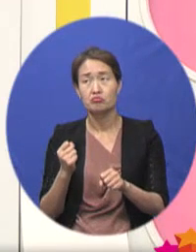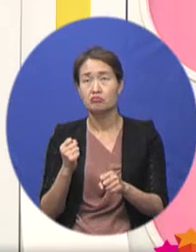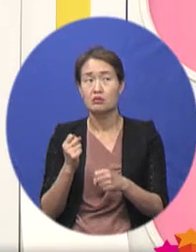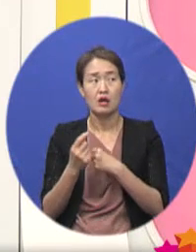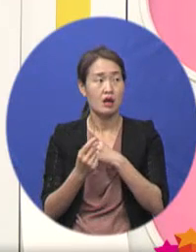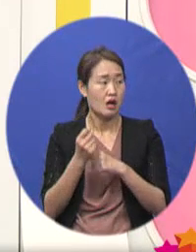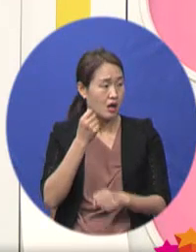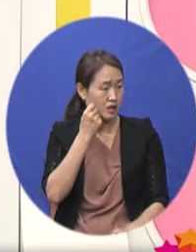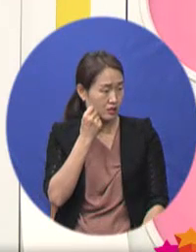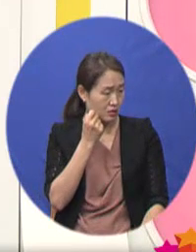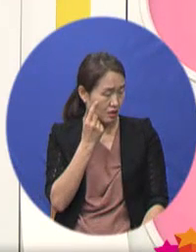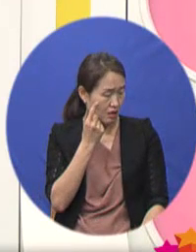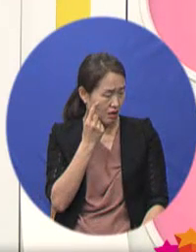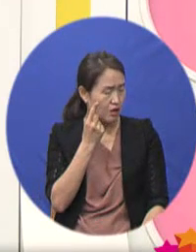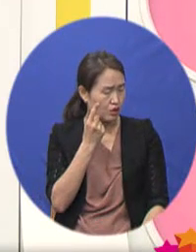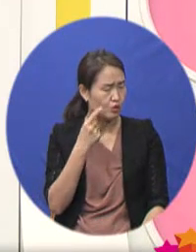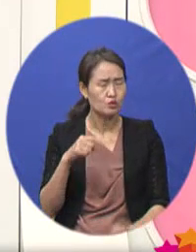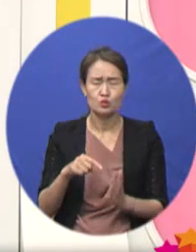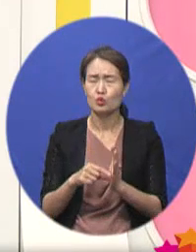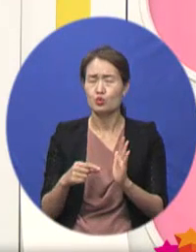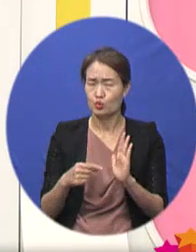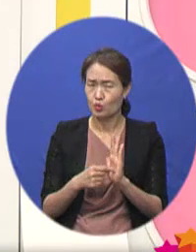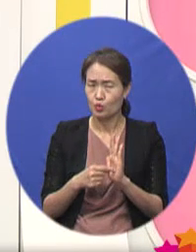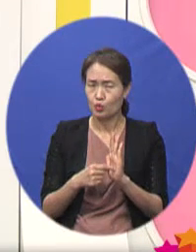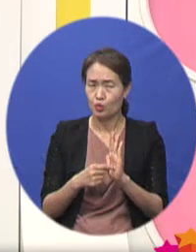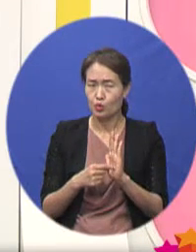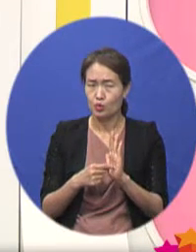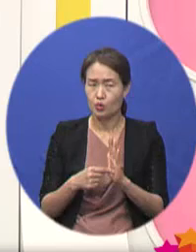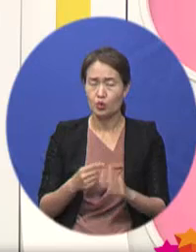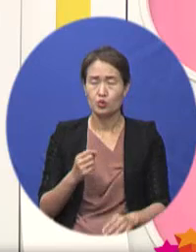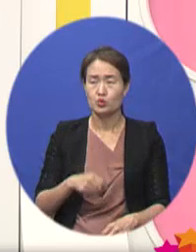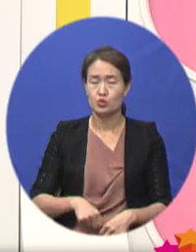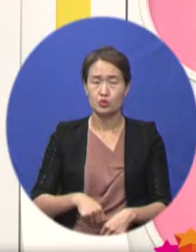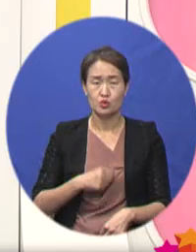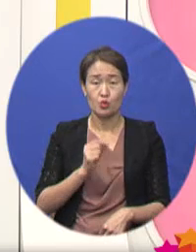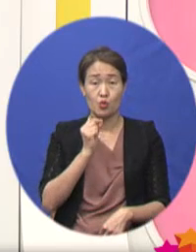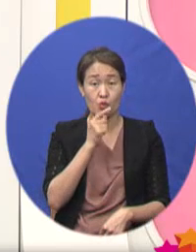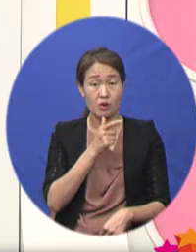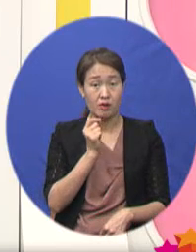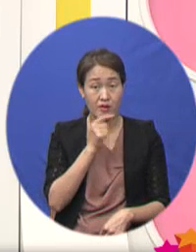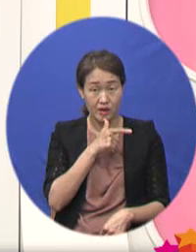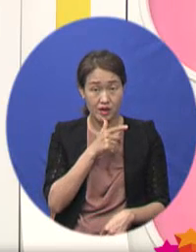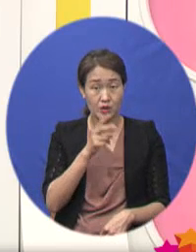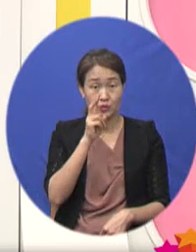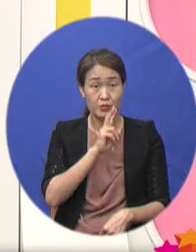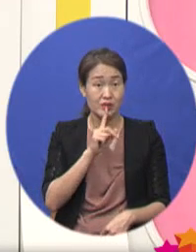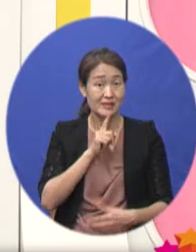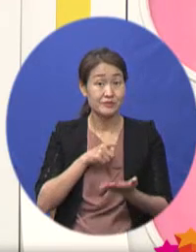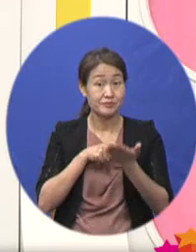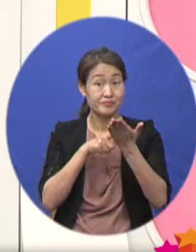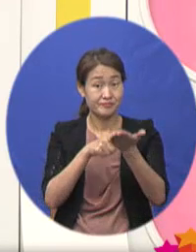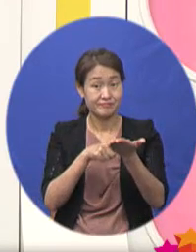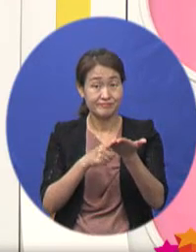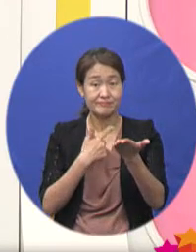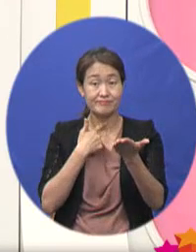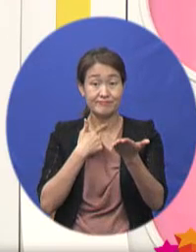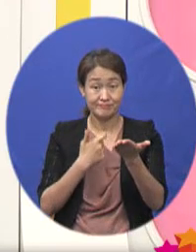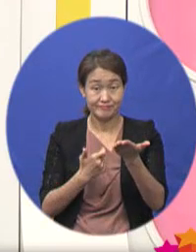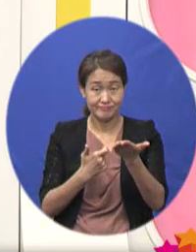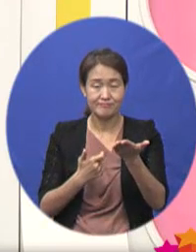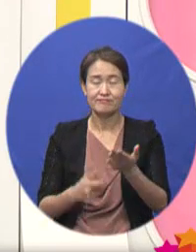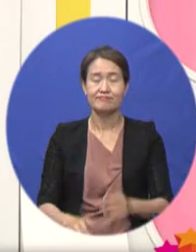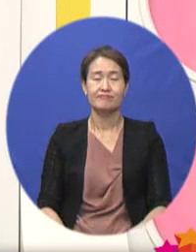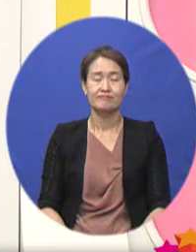한 달쯤 되어 가는데요. 네. 저번에 사실은 월요일 날 제가 이 노래를 신청을 했었어요. 예, 예. 네.